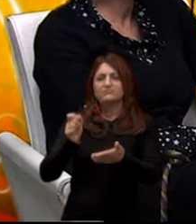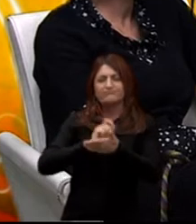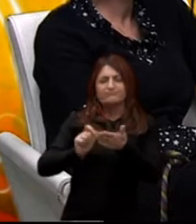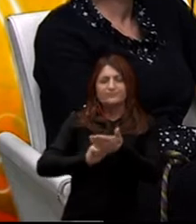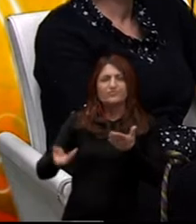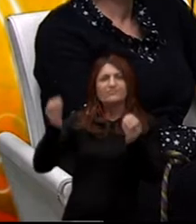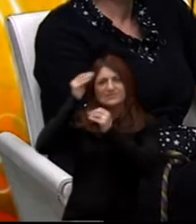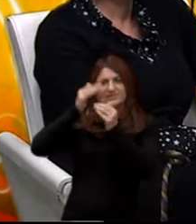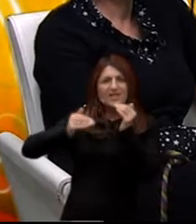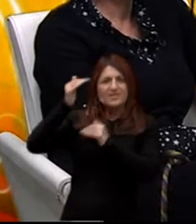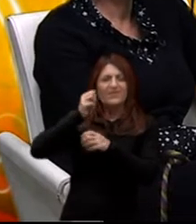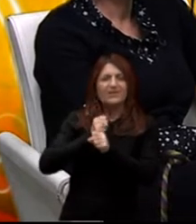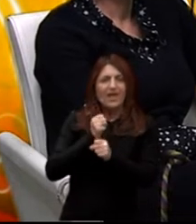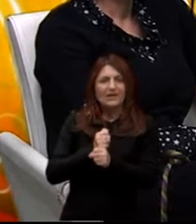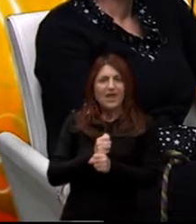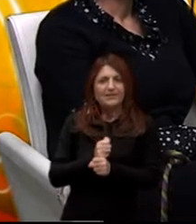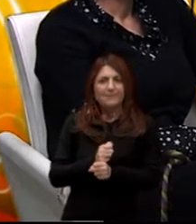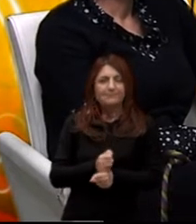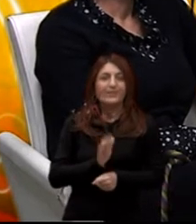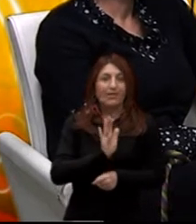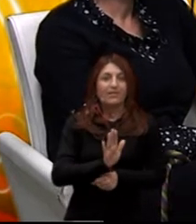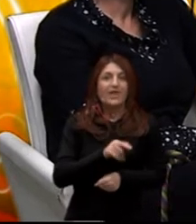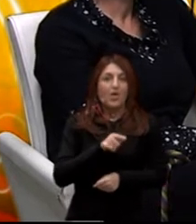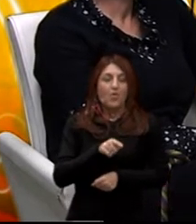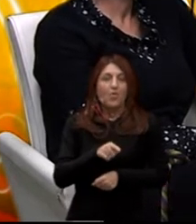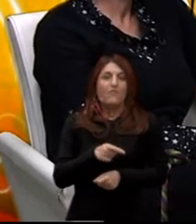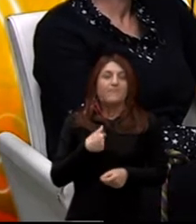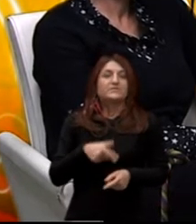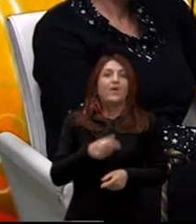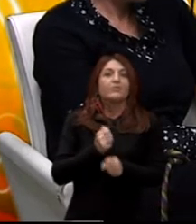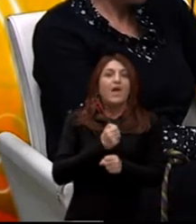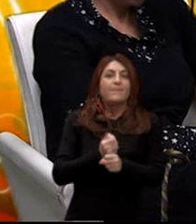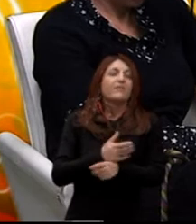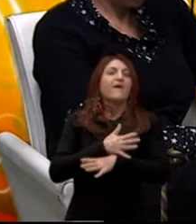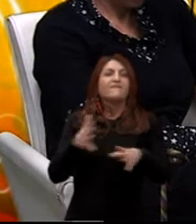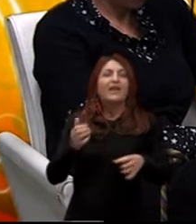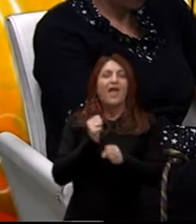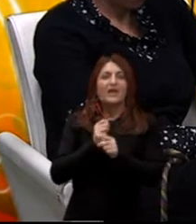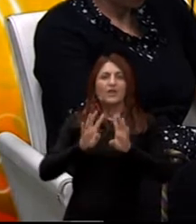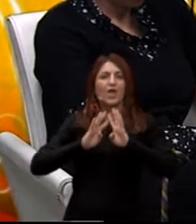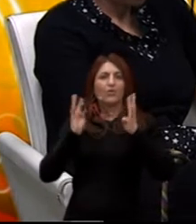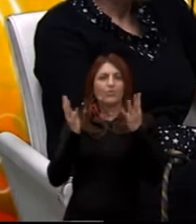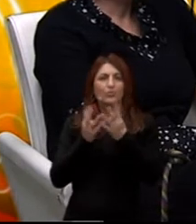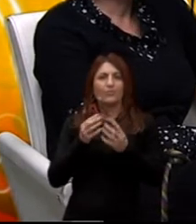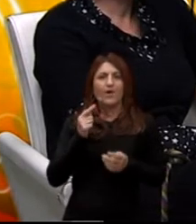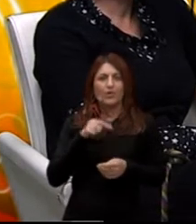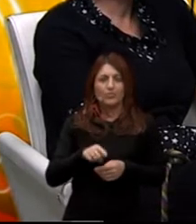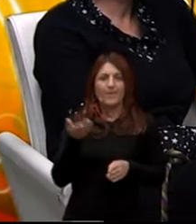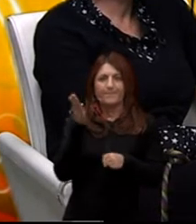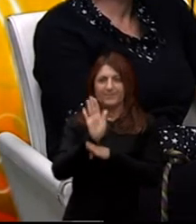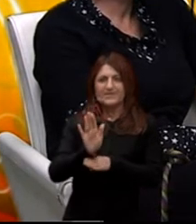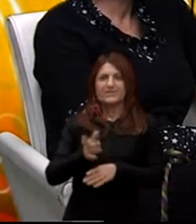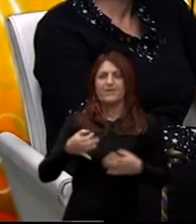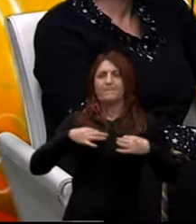znanstveni radovi i sve ostalo. Tako da smo i u tom kontekstu napravili veliku radnu skupinu koju su učinili predstavnici naših,